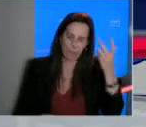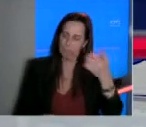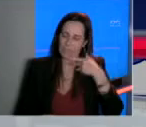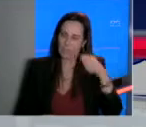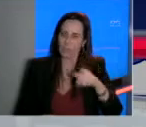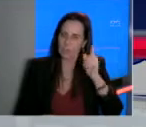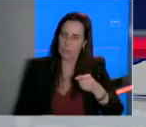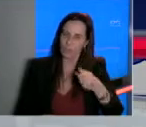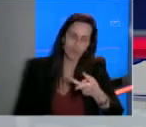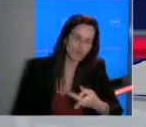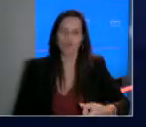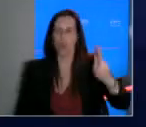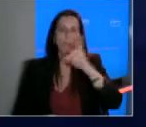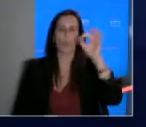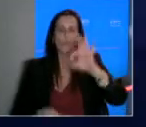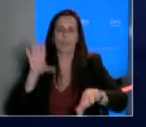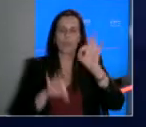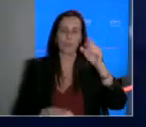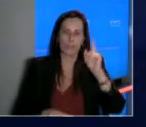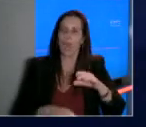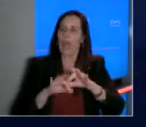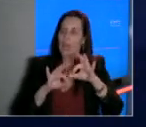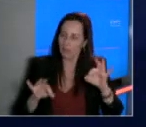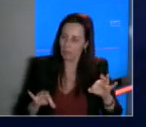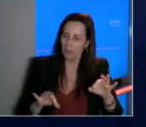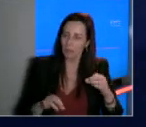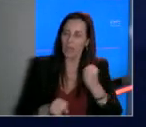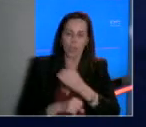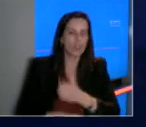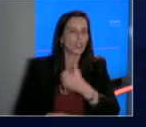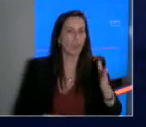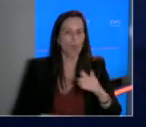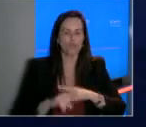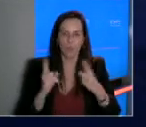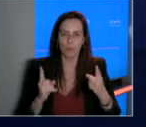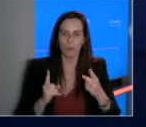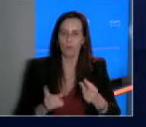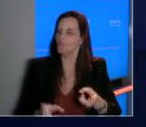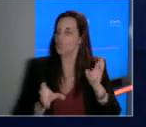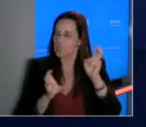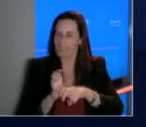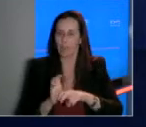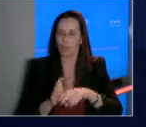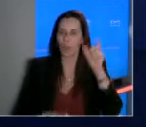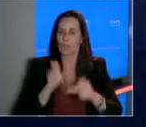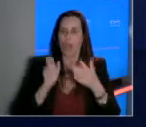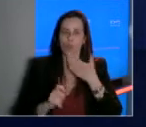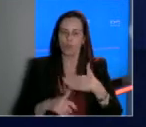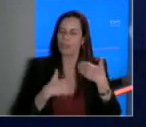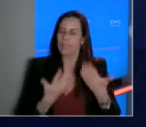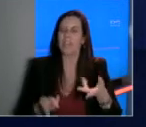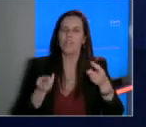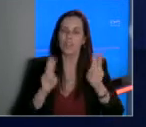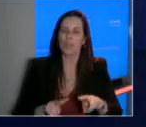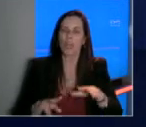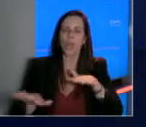במדינת ישראל צריכה להשתתף ב-100%? צריכה להתחיל לבנות שמאל אחר שיצטרף לאוכלוסייה היהודית, שייתן איזו